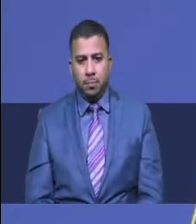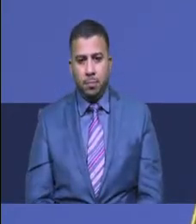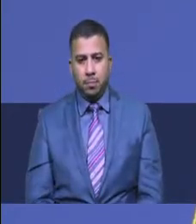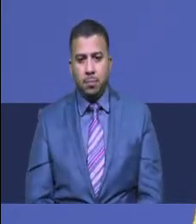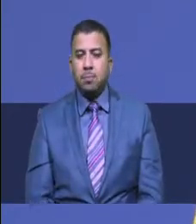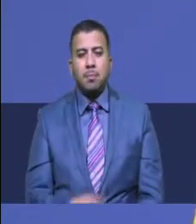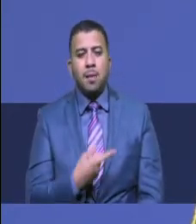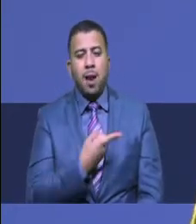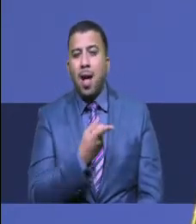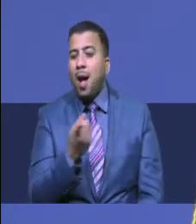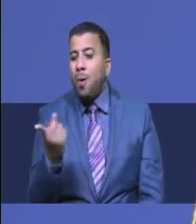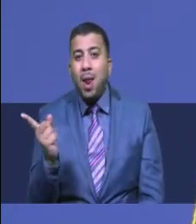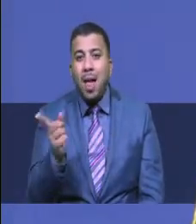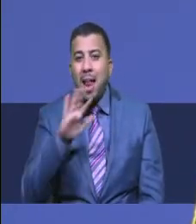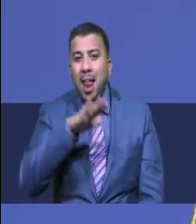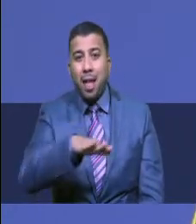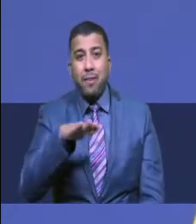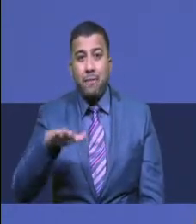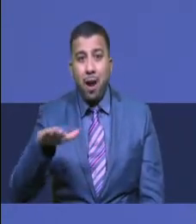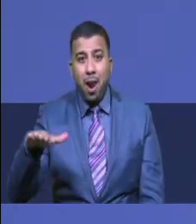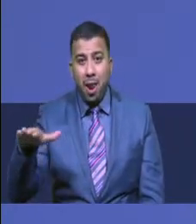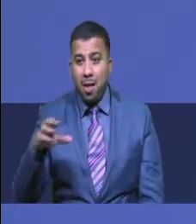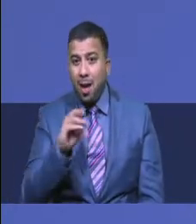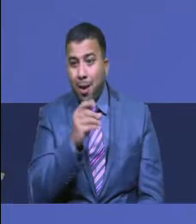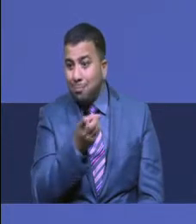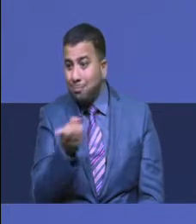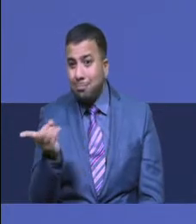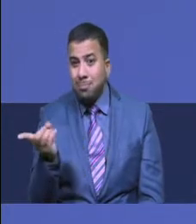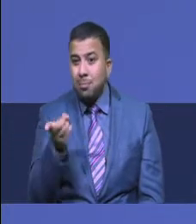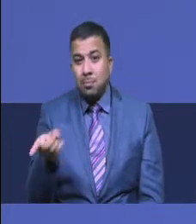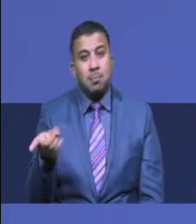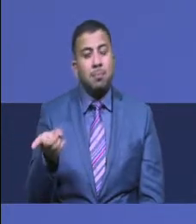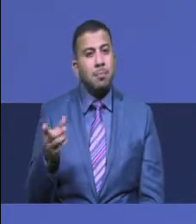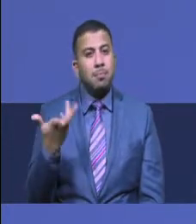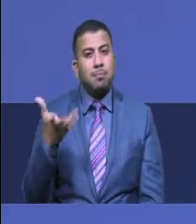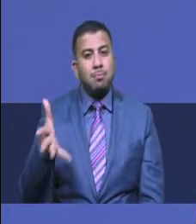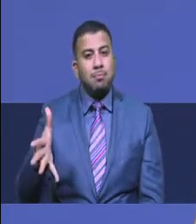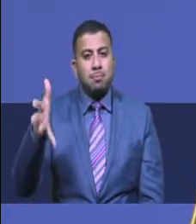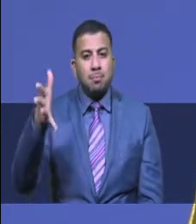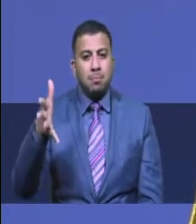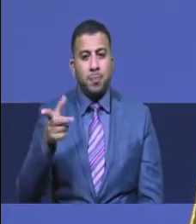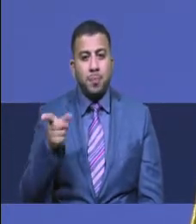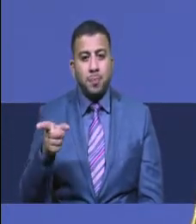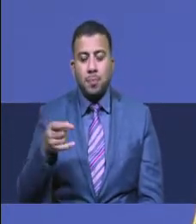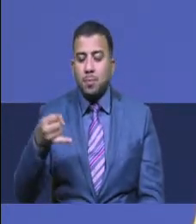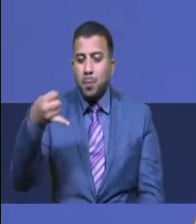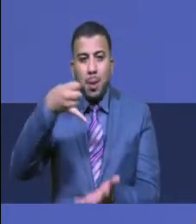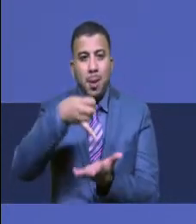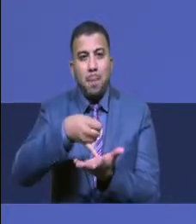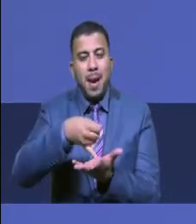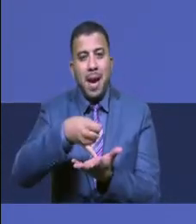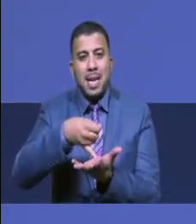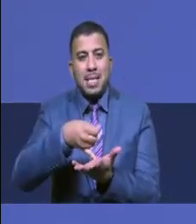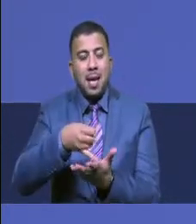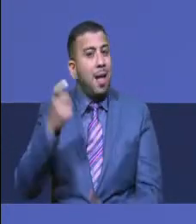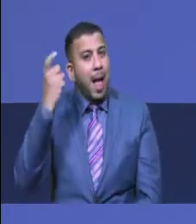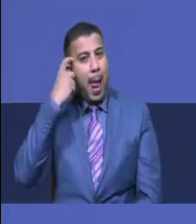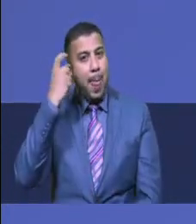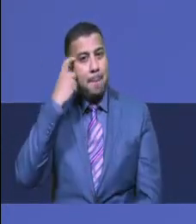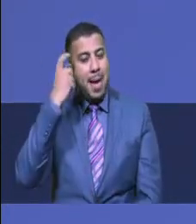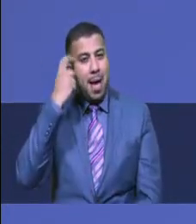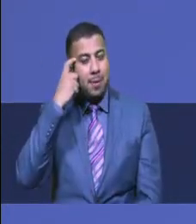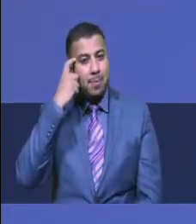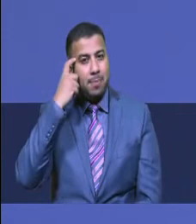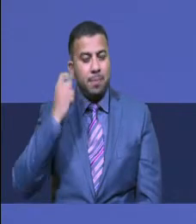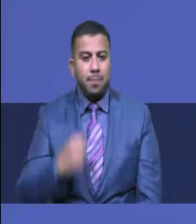هؤلاء الأطفال كانوا لدينا في مراكز علمية،